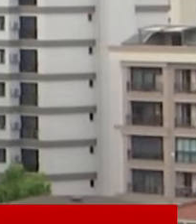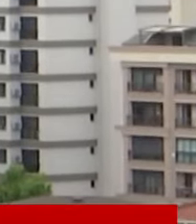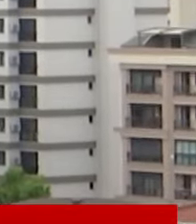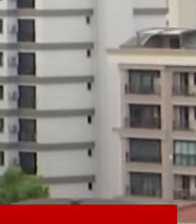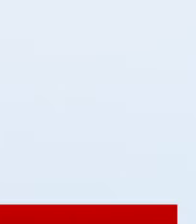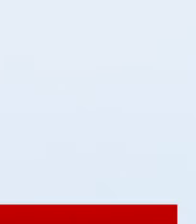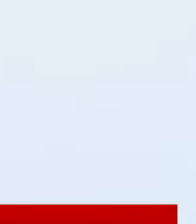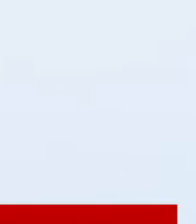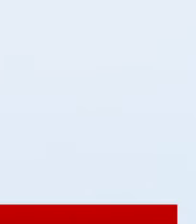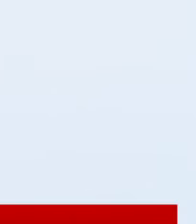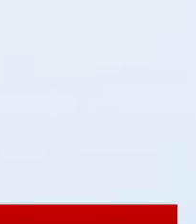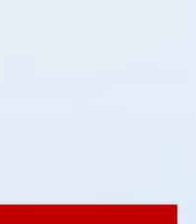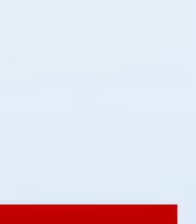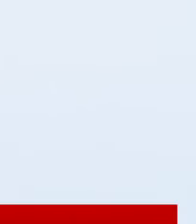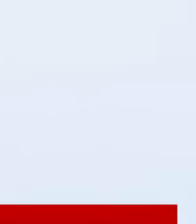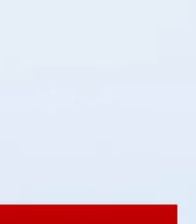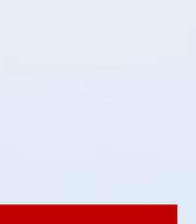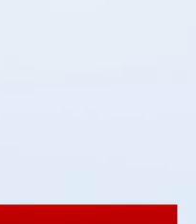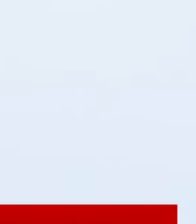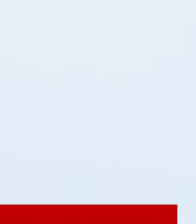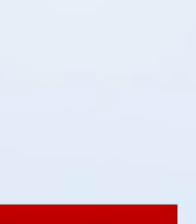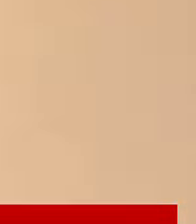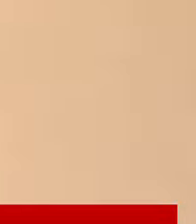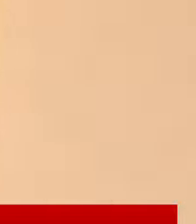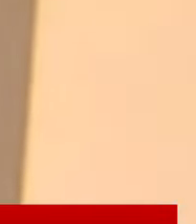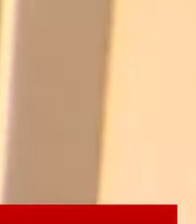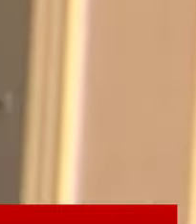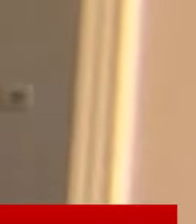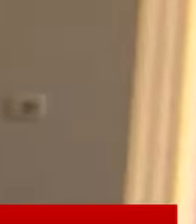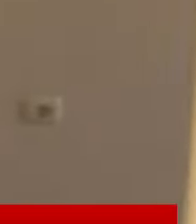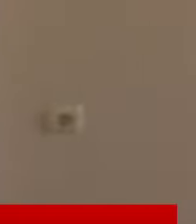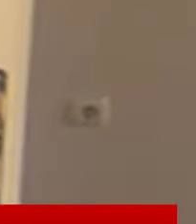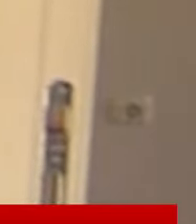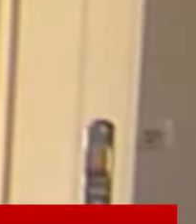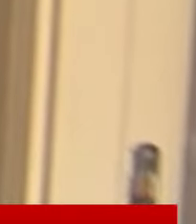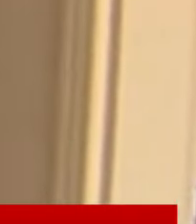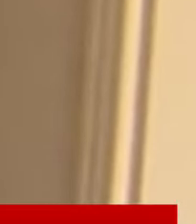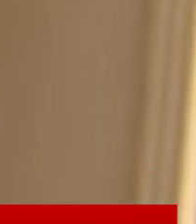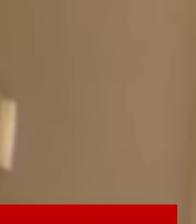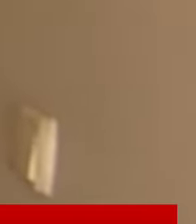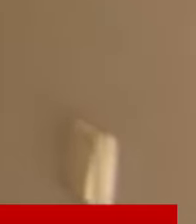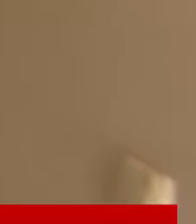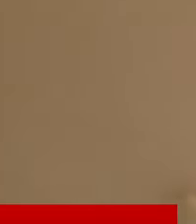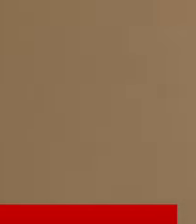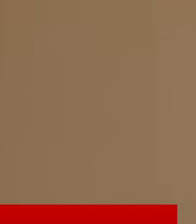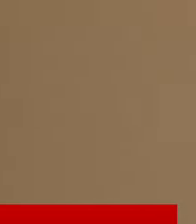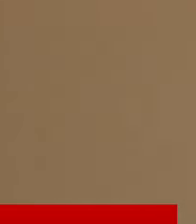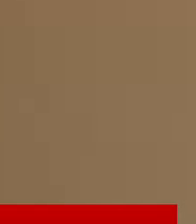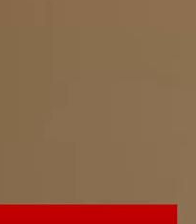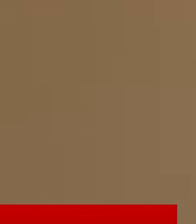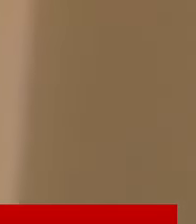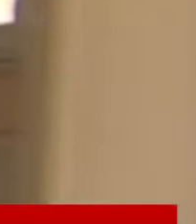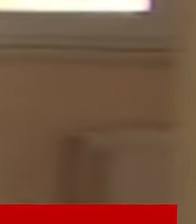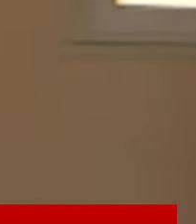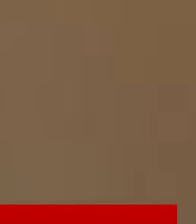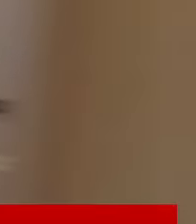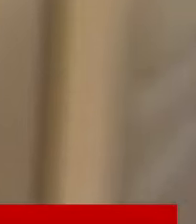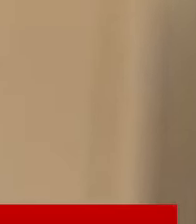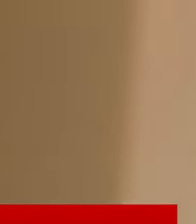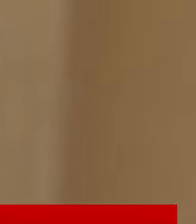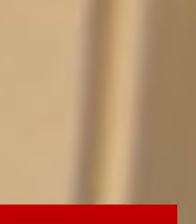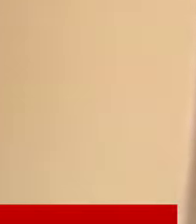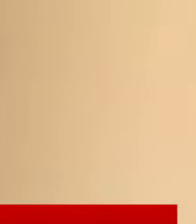emlak şirketinin son araştırmasına göre kiralar geçen yıla göre % 46 arttı Üstelik geçen yıl % 25